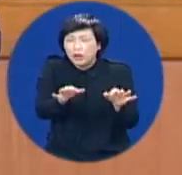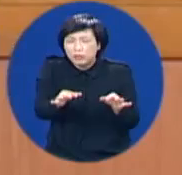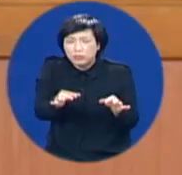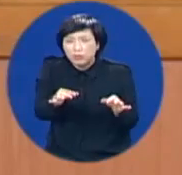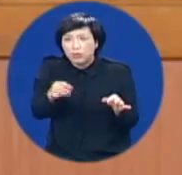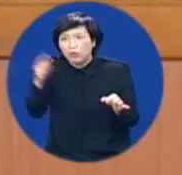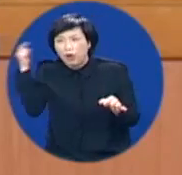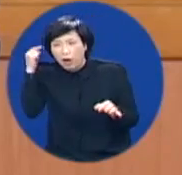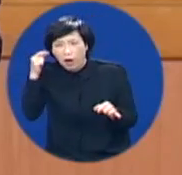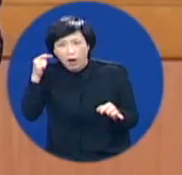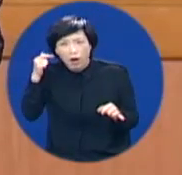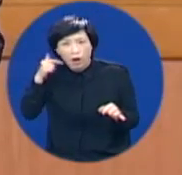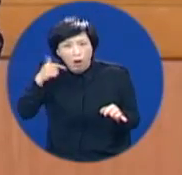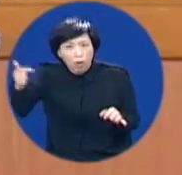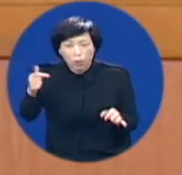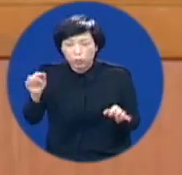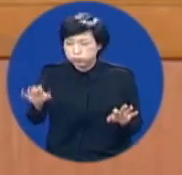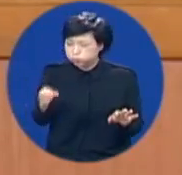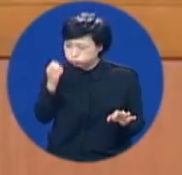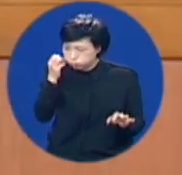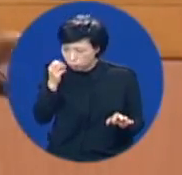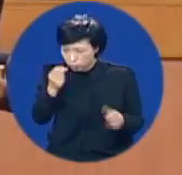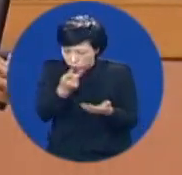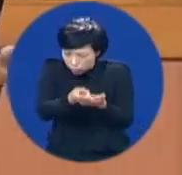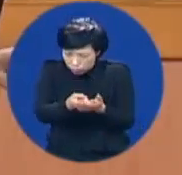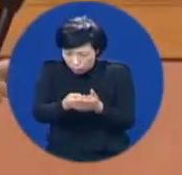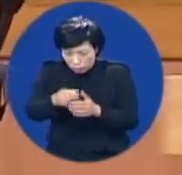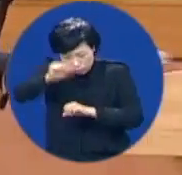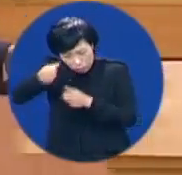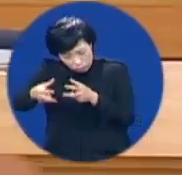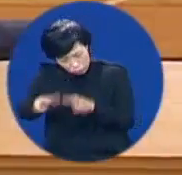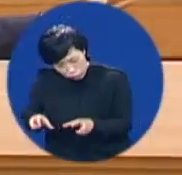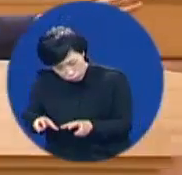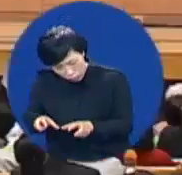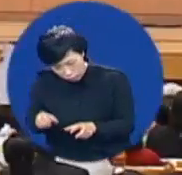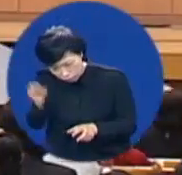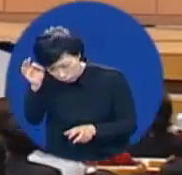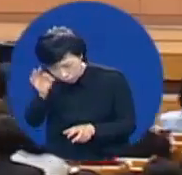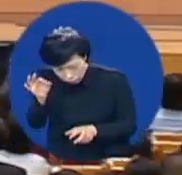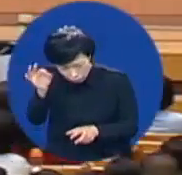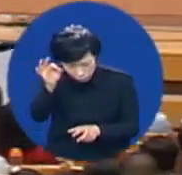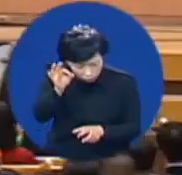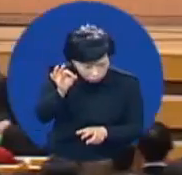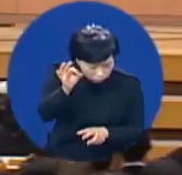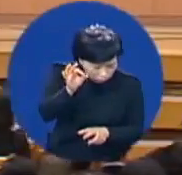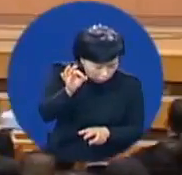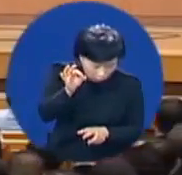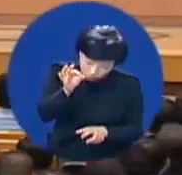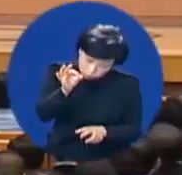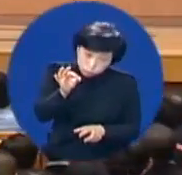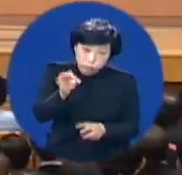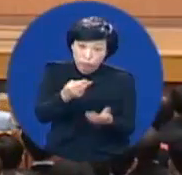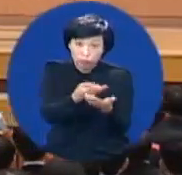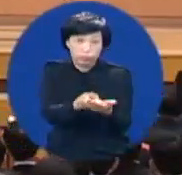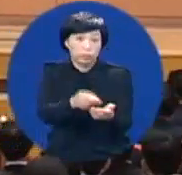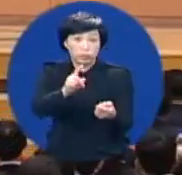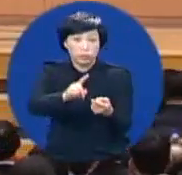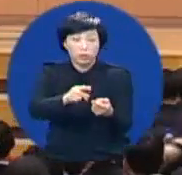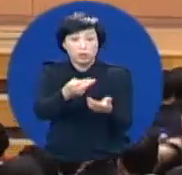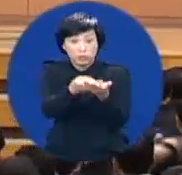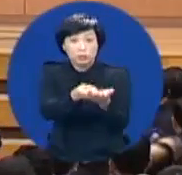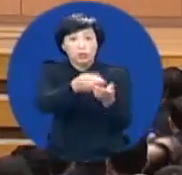딱 소리가 나요. 아, 어디 침대가 부러졌나 싶어서 아무리 살펴봐도 침대는 부러진 데가